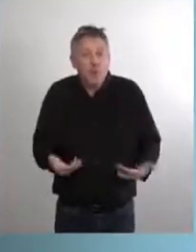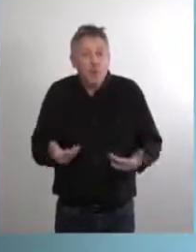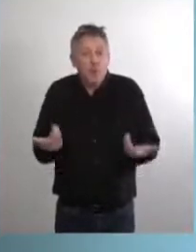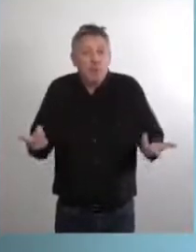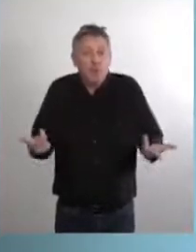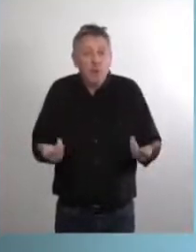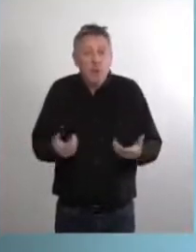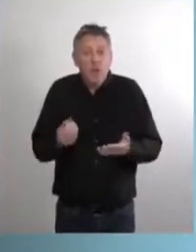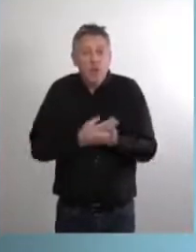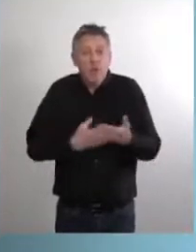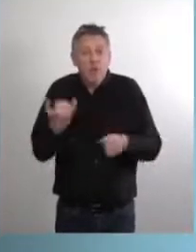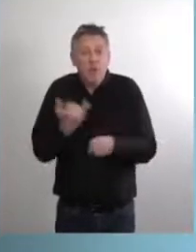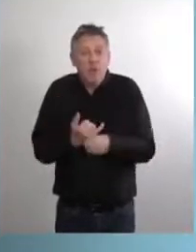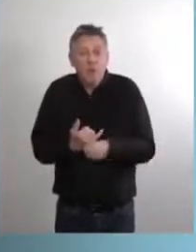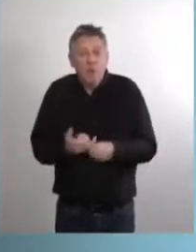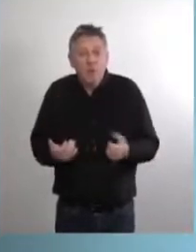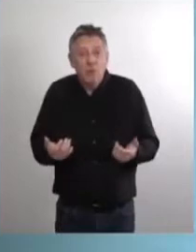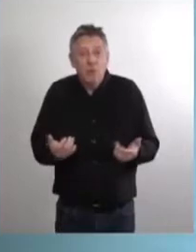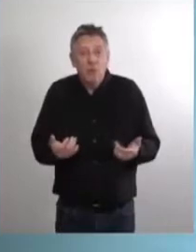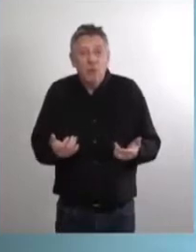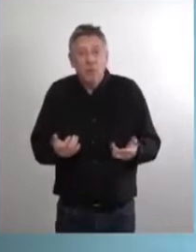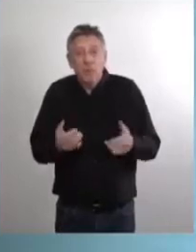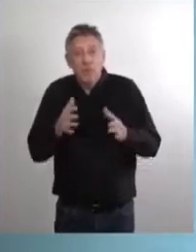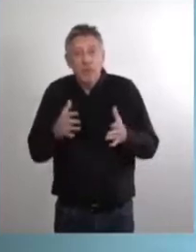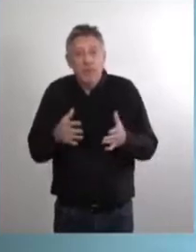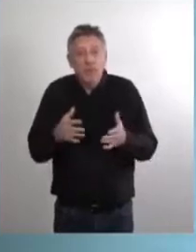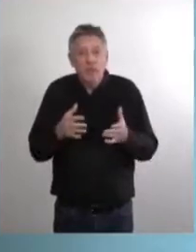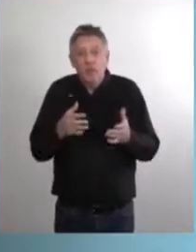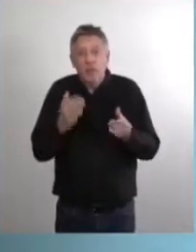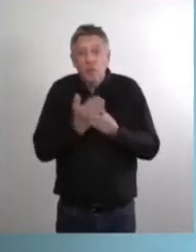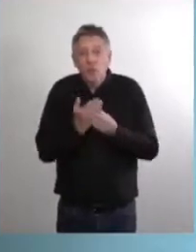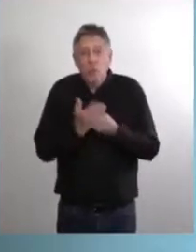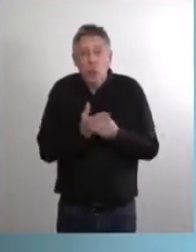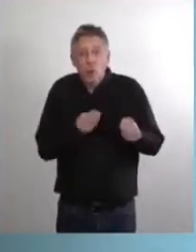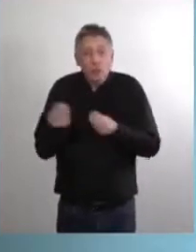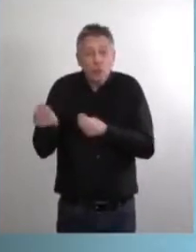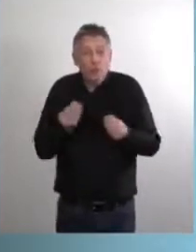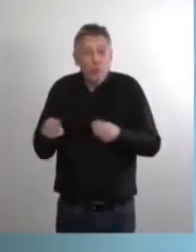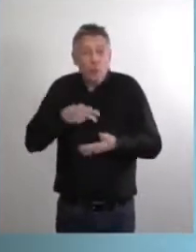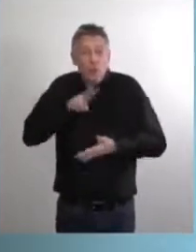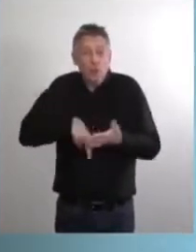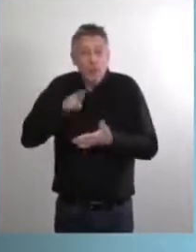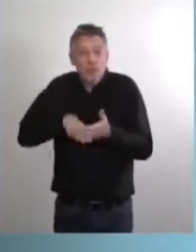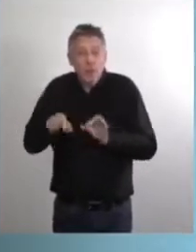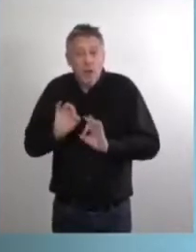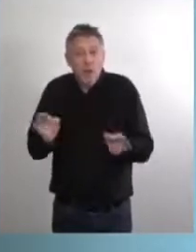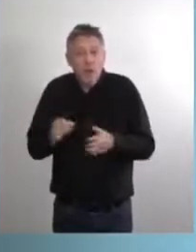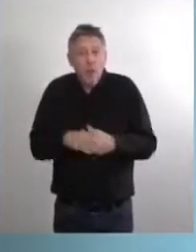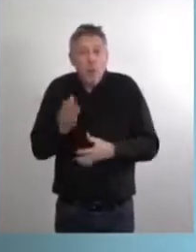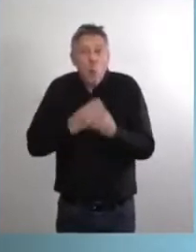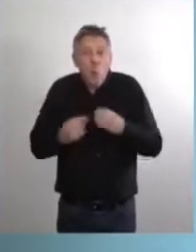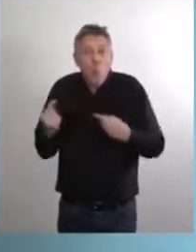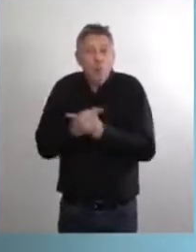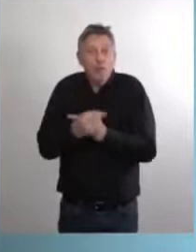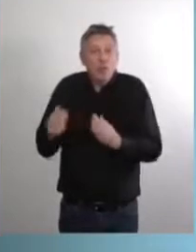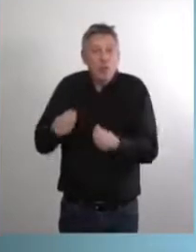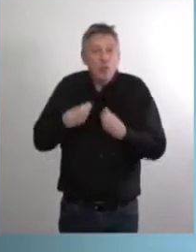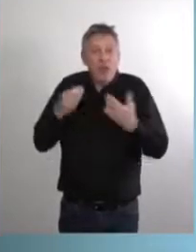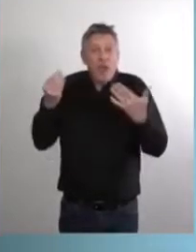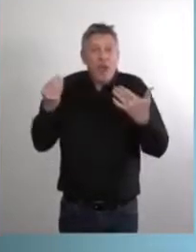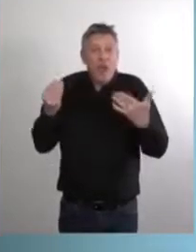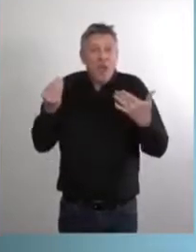idéalisé de votre part. Ce sont des déclarations d'intention, mais après, concrètement, dans les gestes et les faits, on ne retrouve pas. C'est d'ailleurs